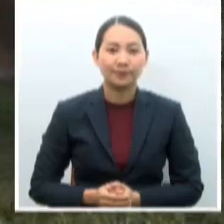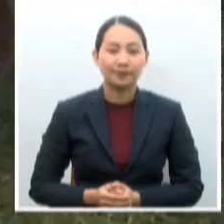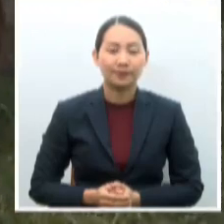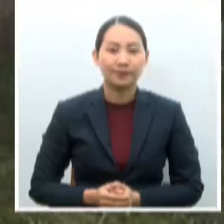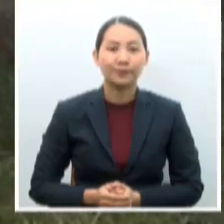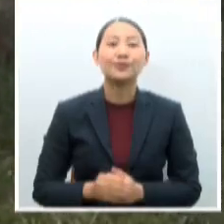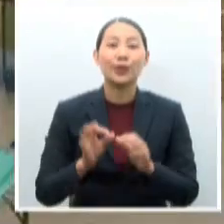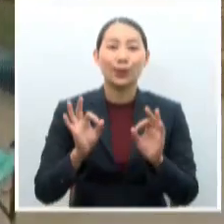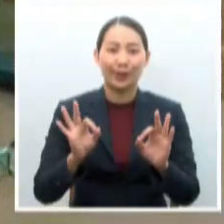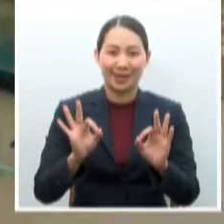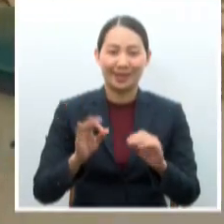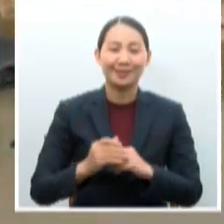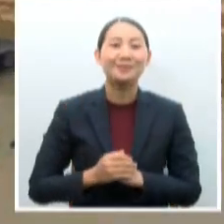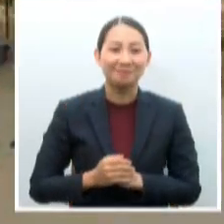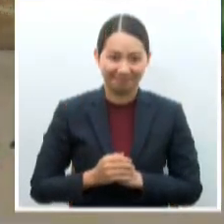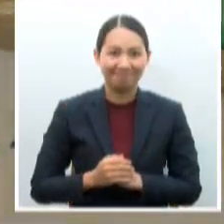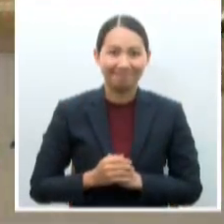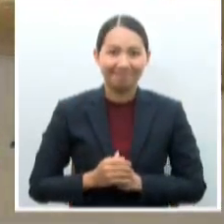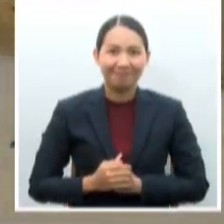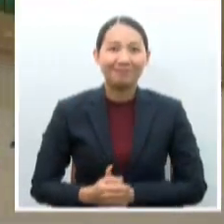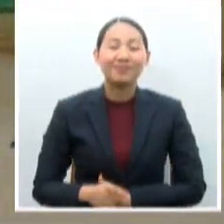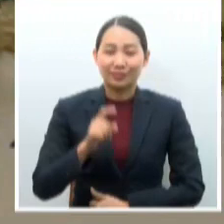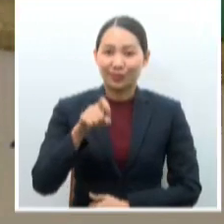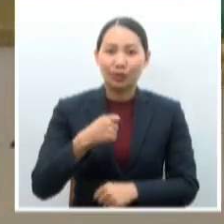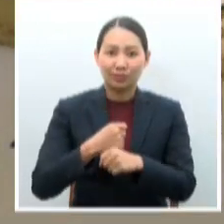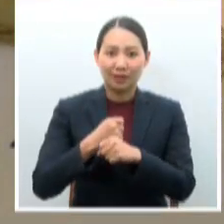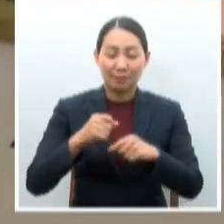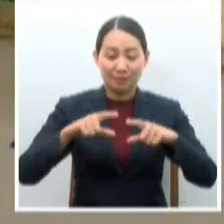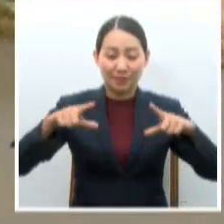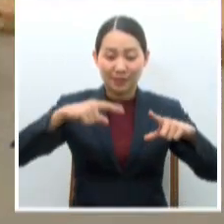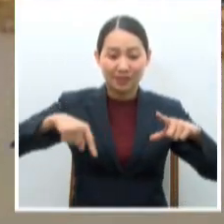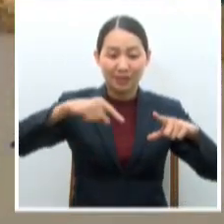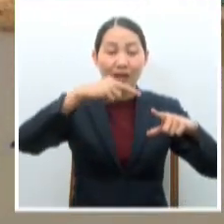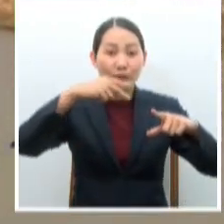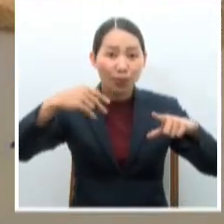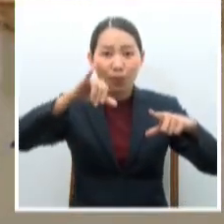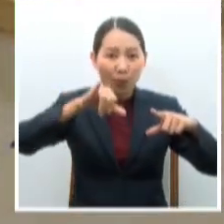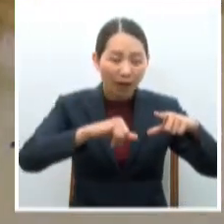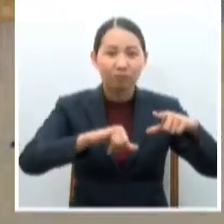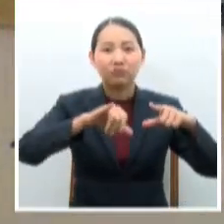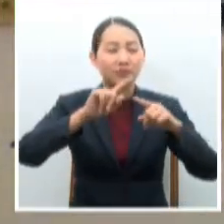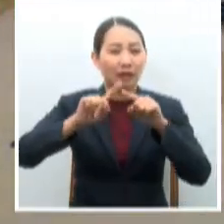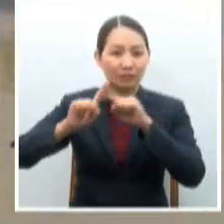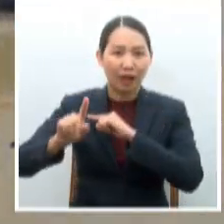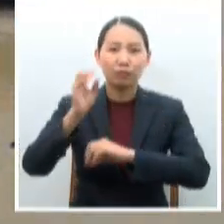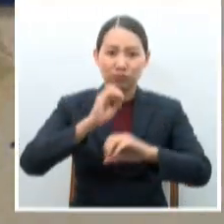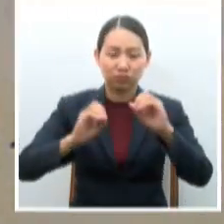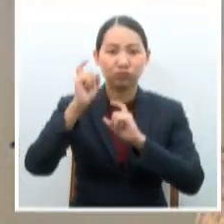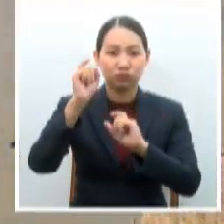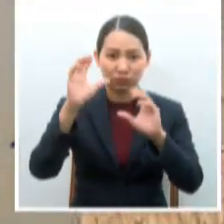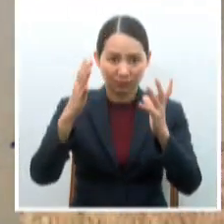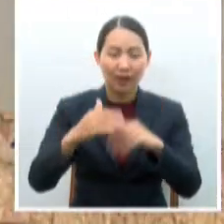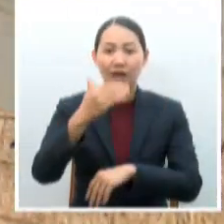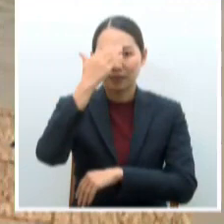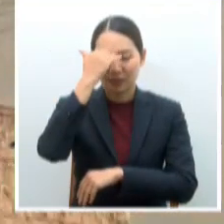โอเค ทำพื้นที่เล่นให้ปลอดภัยครอบครัวชุมชนและผู้ประกอบการร่วมกันจัดพื้น